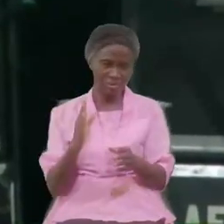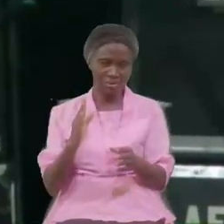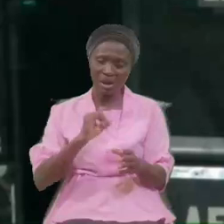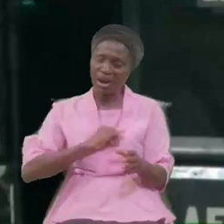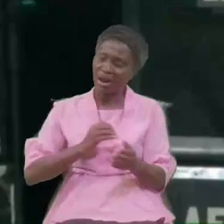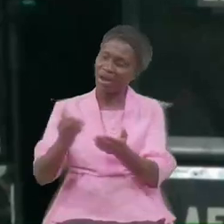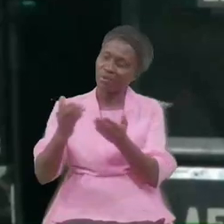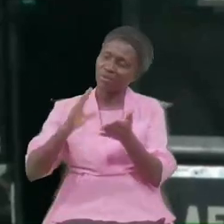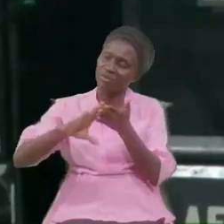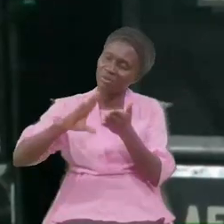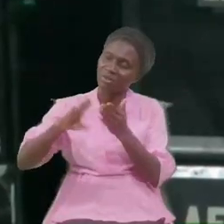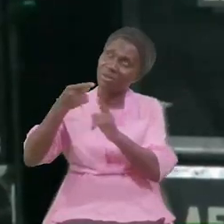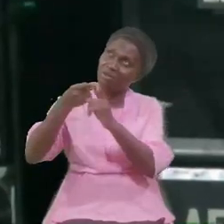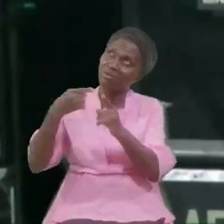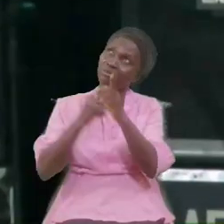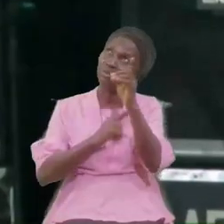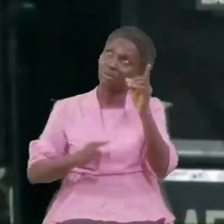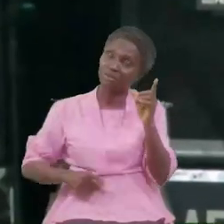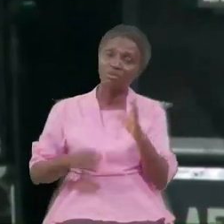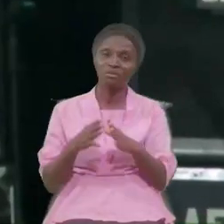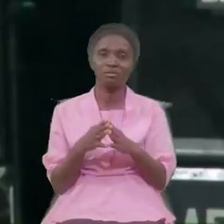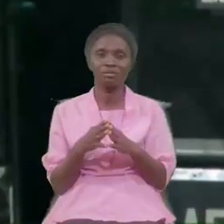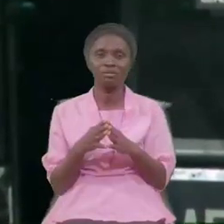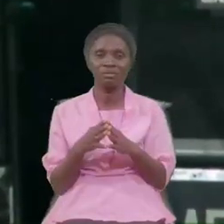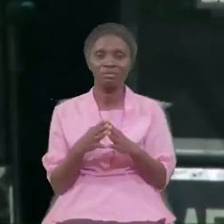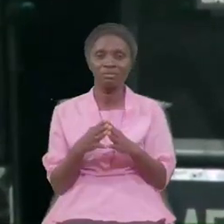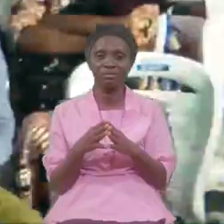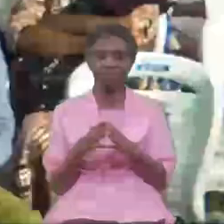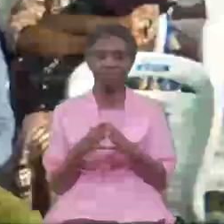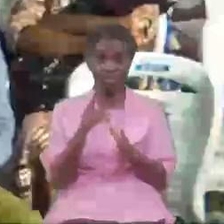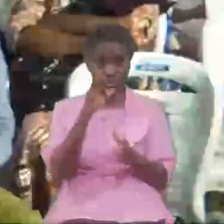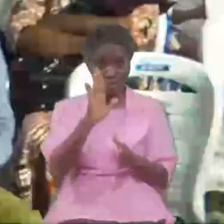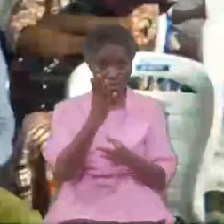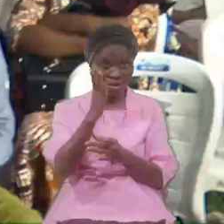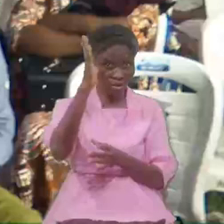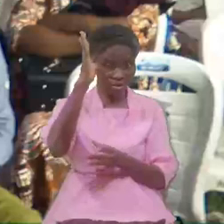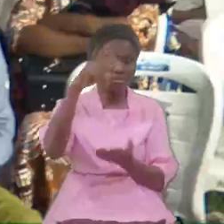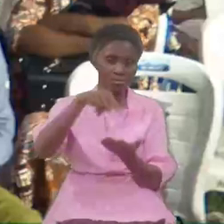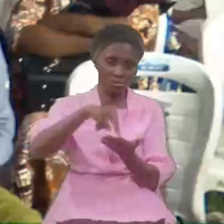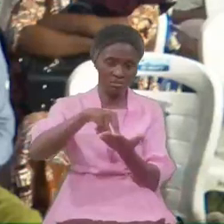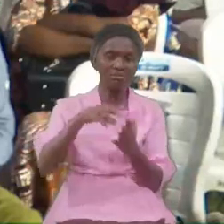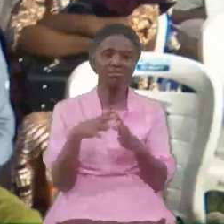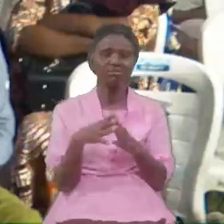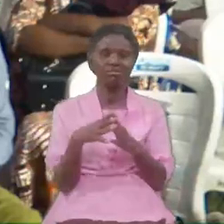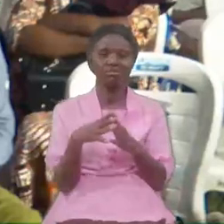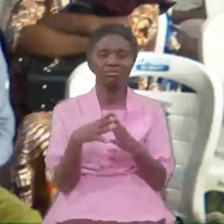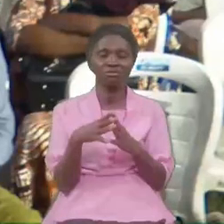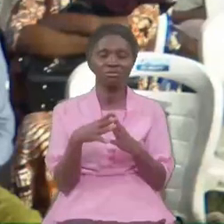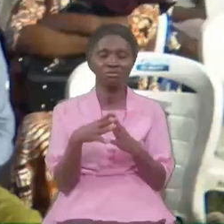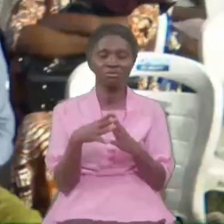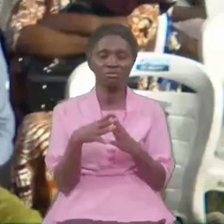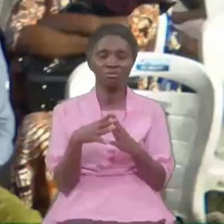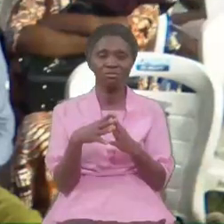Je veux le pardon du Seigneur. Si vous levez la main, priez, vous tenir debout.